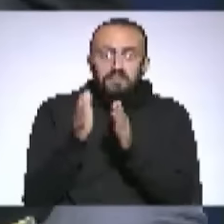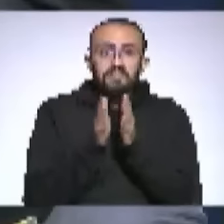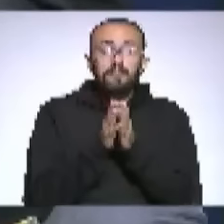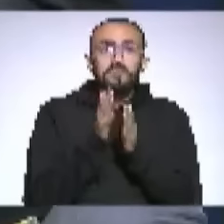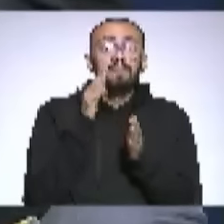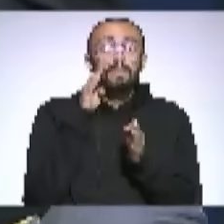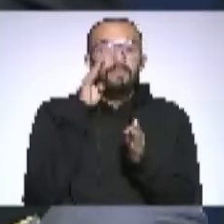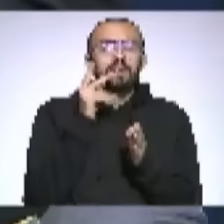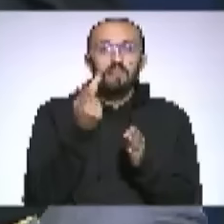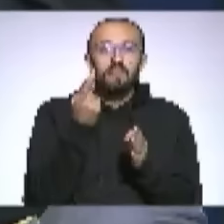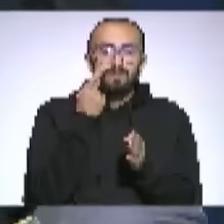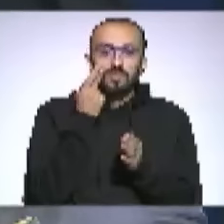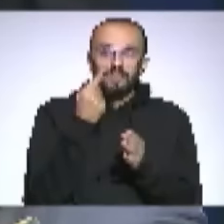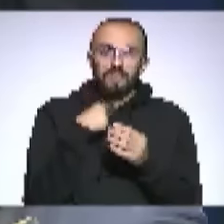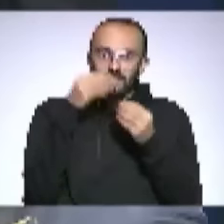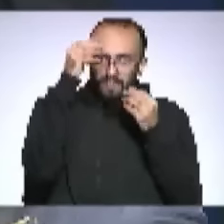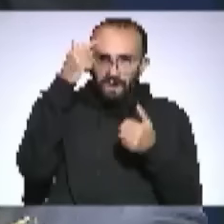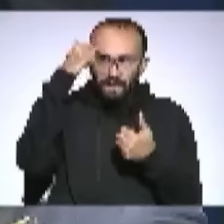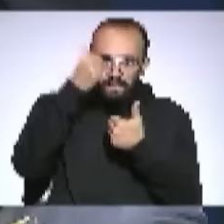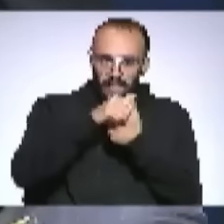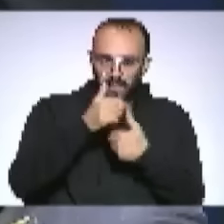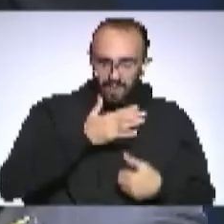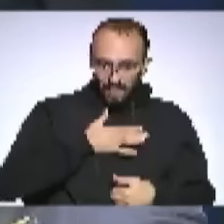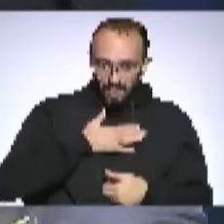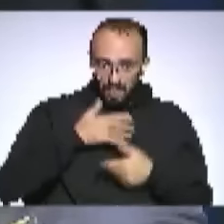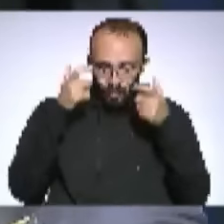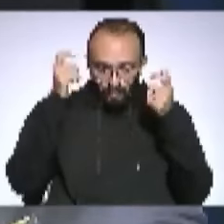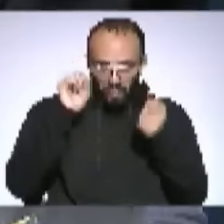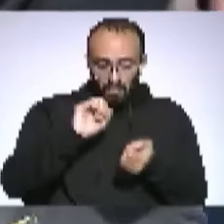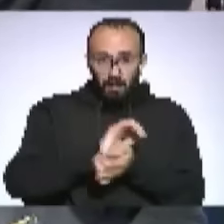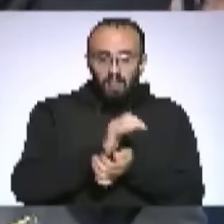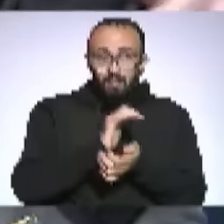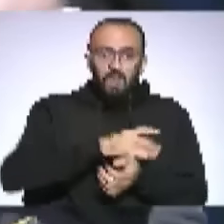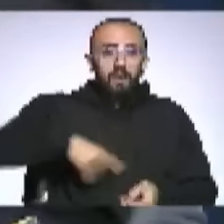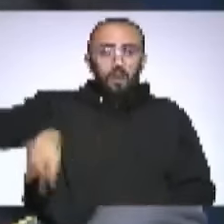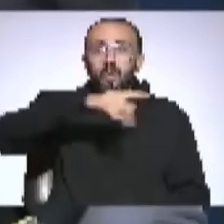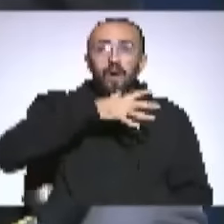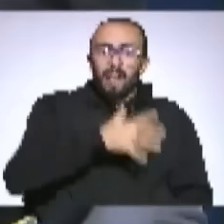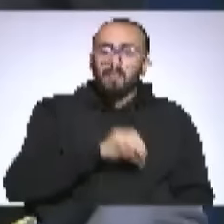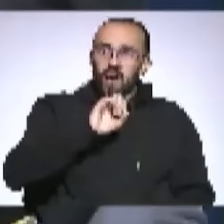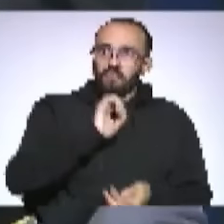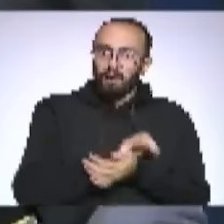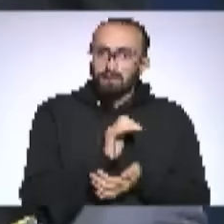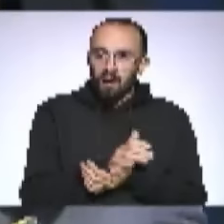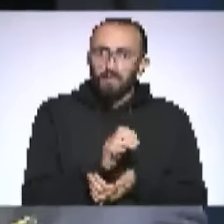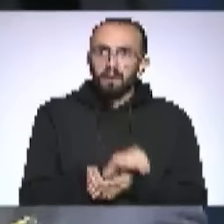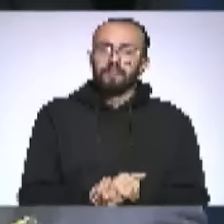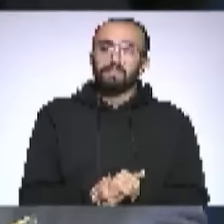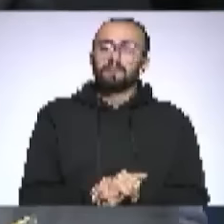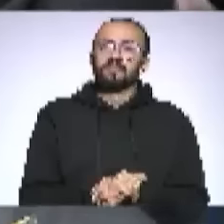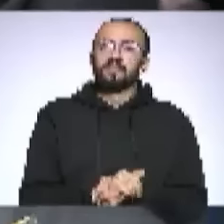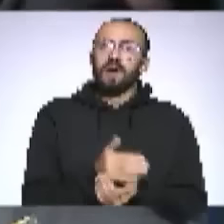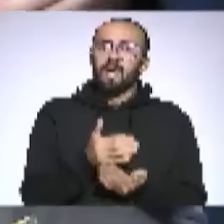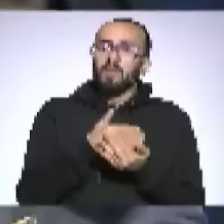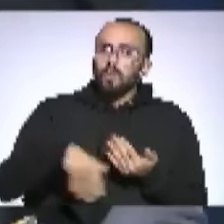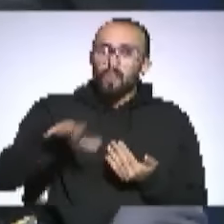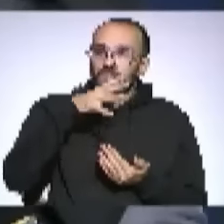هو انا عاييز اذكر نفسي كاسك في طنطا وعايز اذكر الكهنه اللي عندي في طنطا قبل ما اذكر